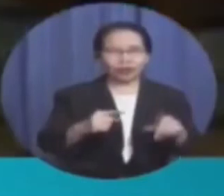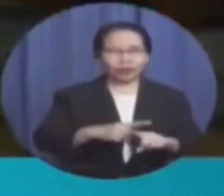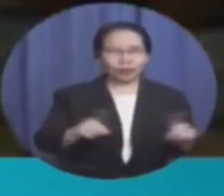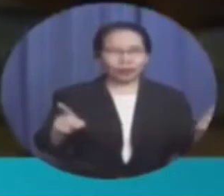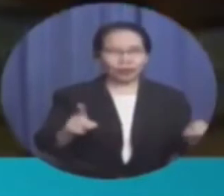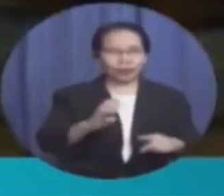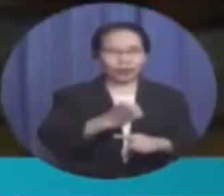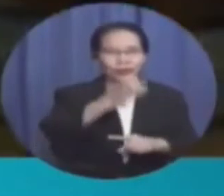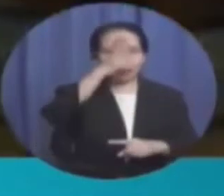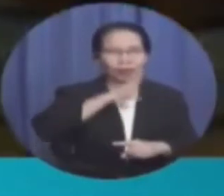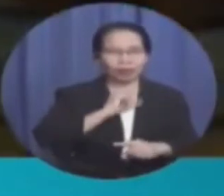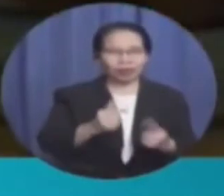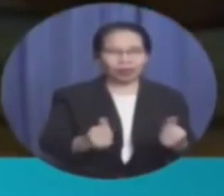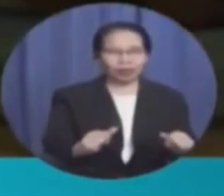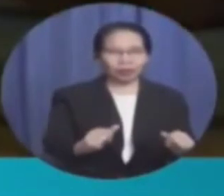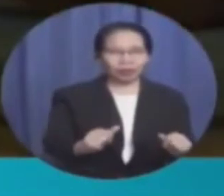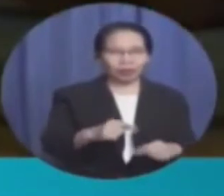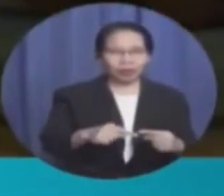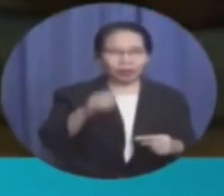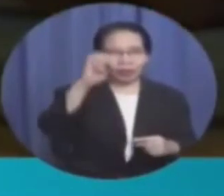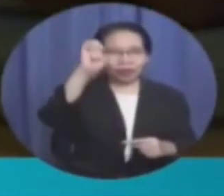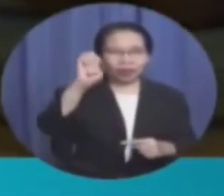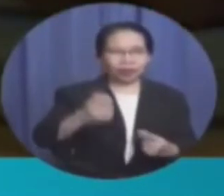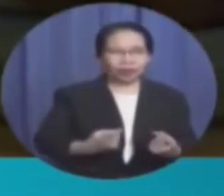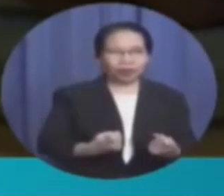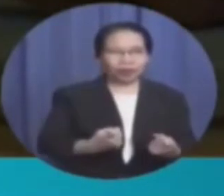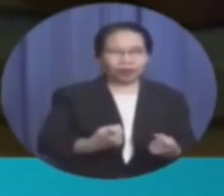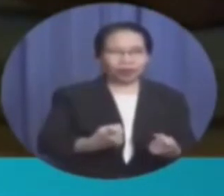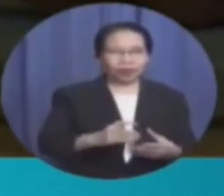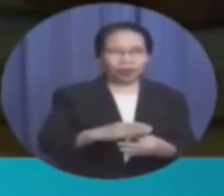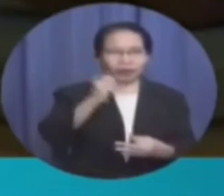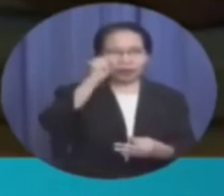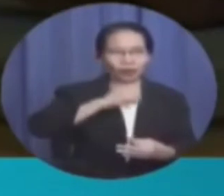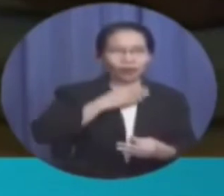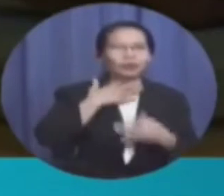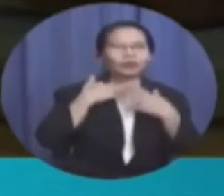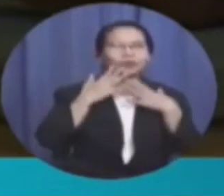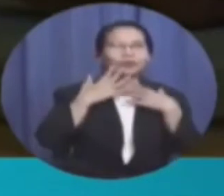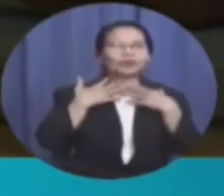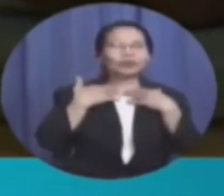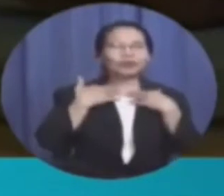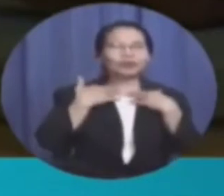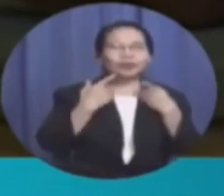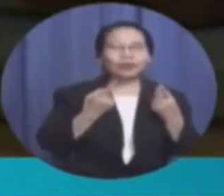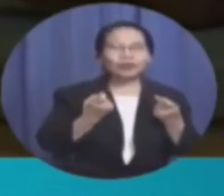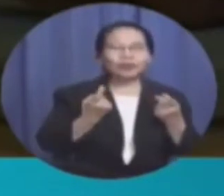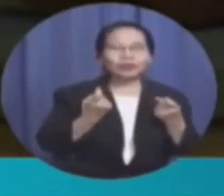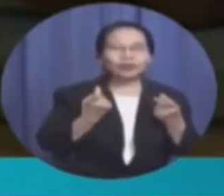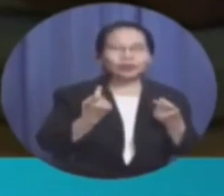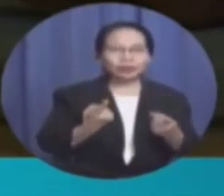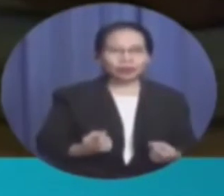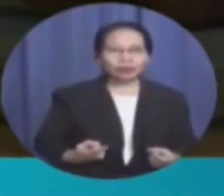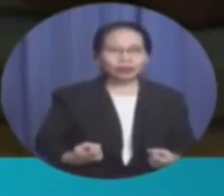Kundi ang bawat tao ay natutukso pagka nahihila ng sariling masamang pita at